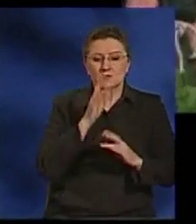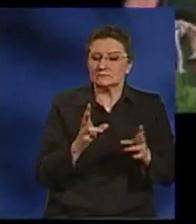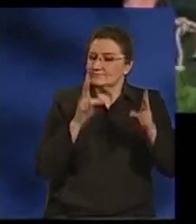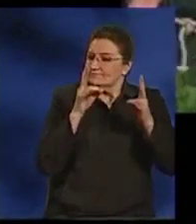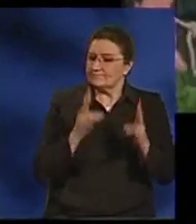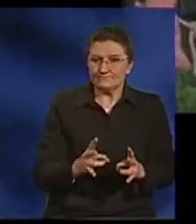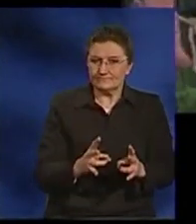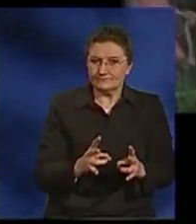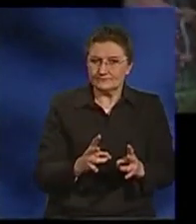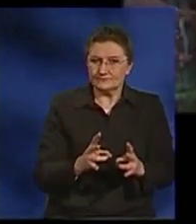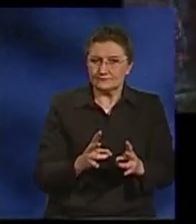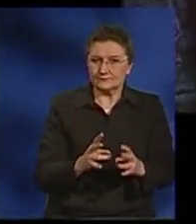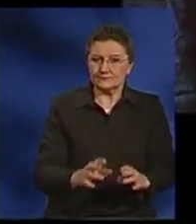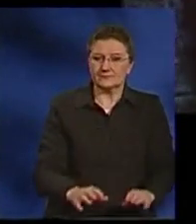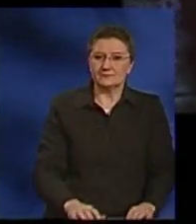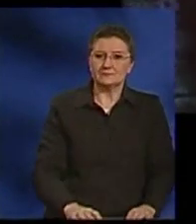опасности. Ужасно.